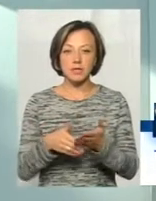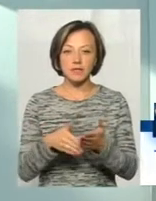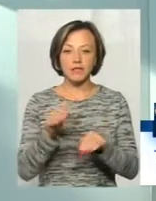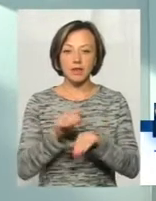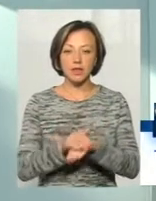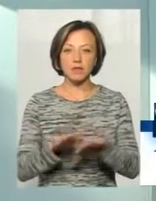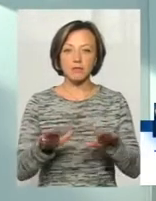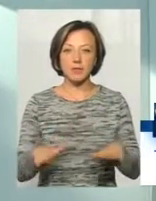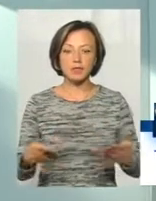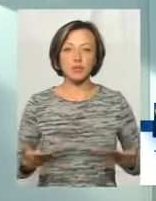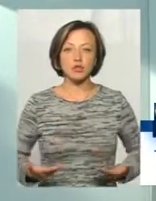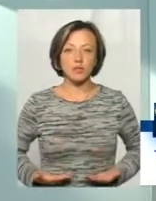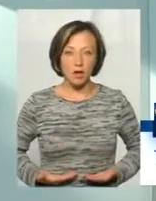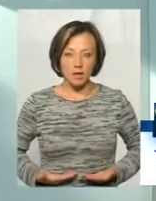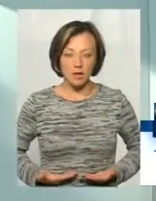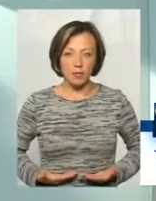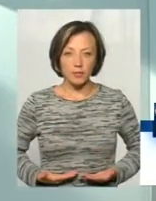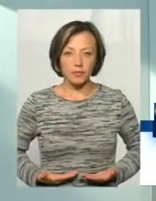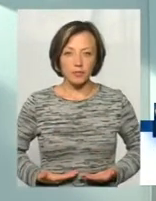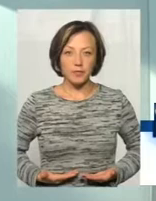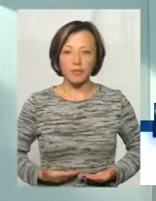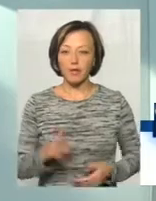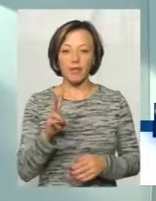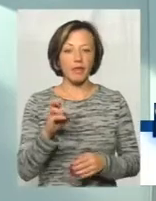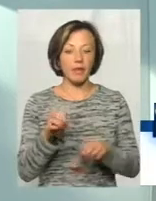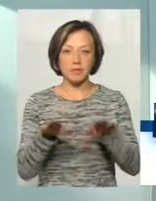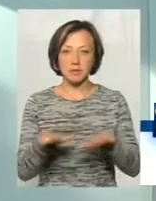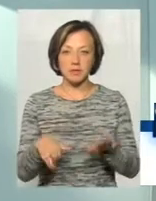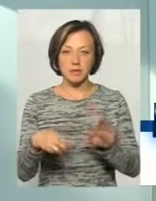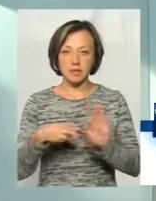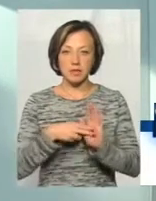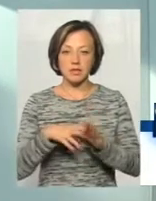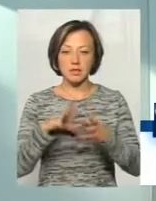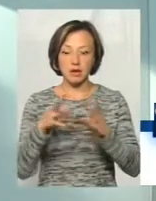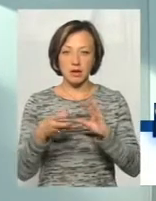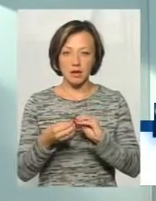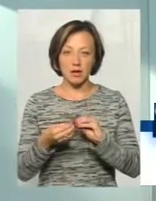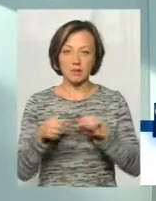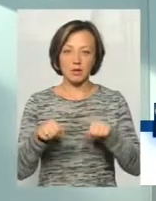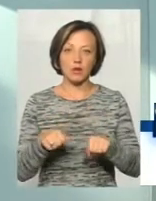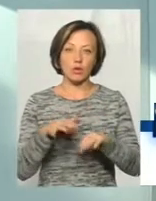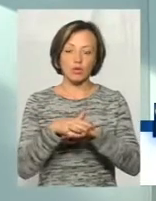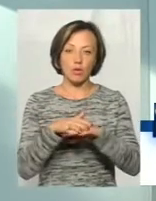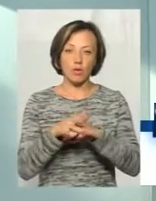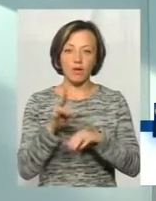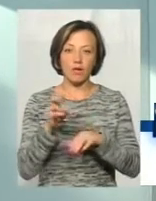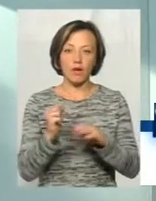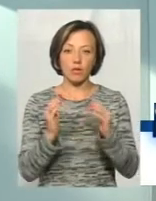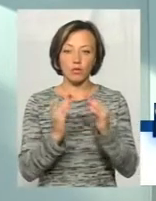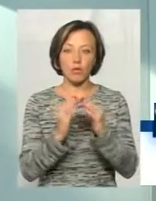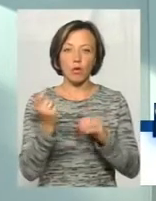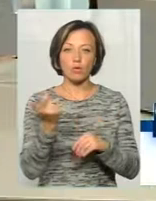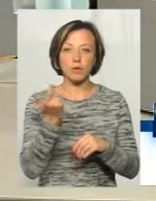місцем проживання, а не за місцем реєстрації. Загальне правило, що субсидія розраховується на